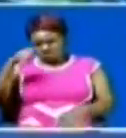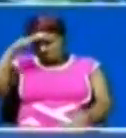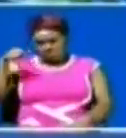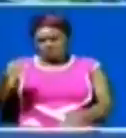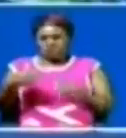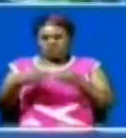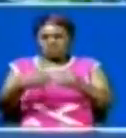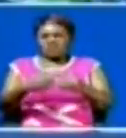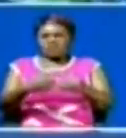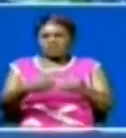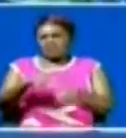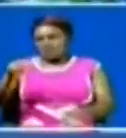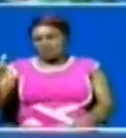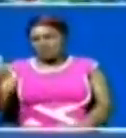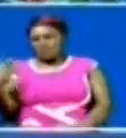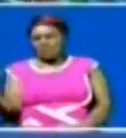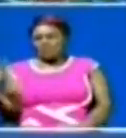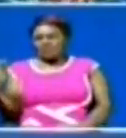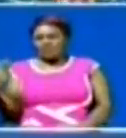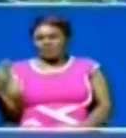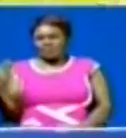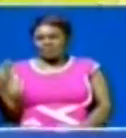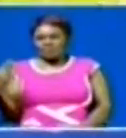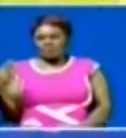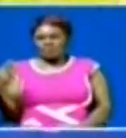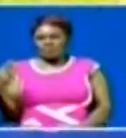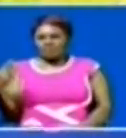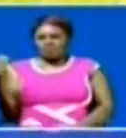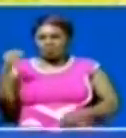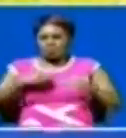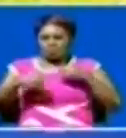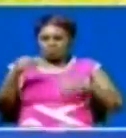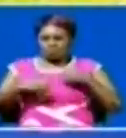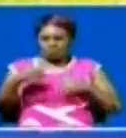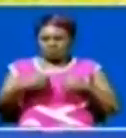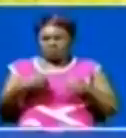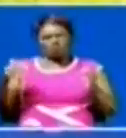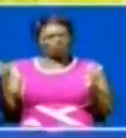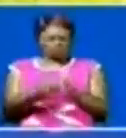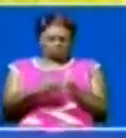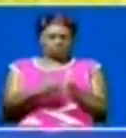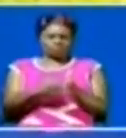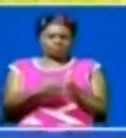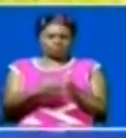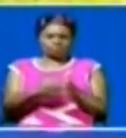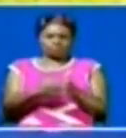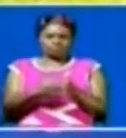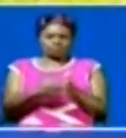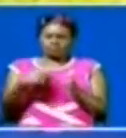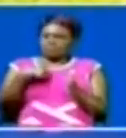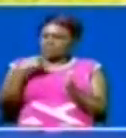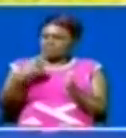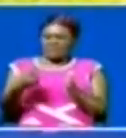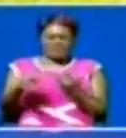wake. Na kitu kingine kwa hiyo kwa corruption, wawachane kabisa. Bado ninasema